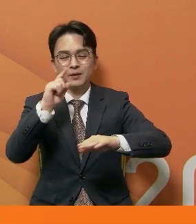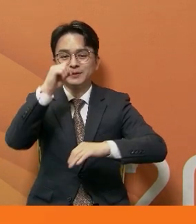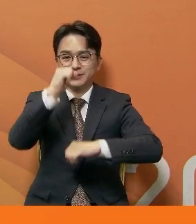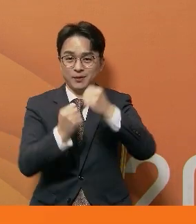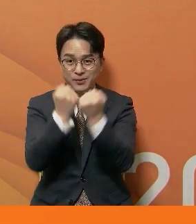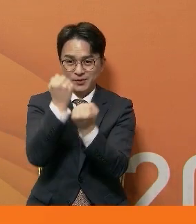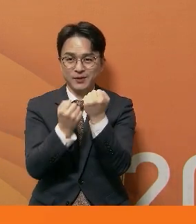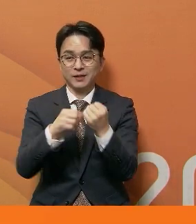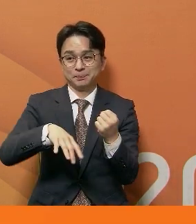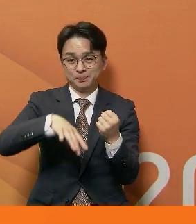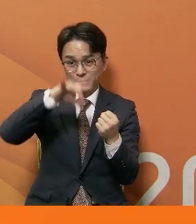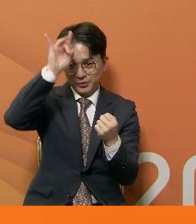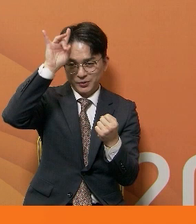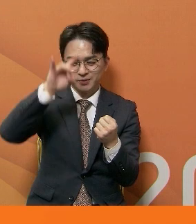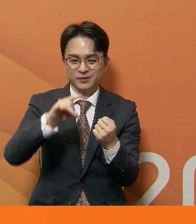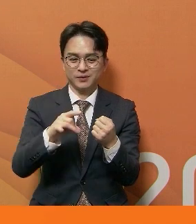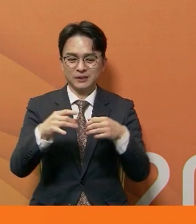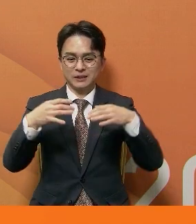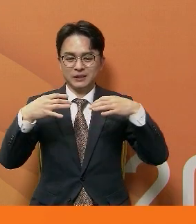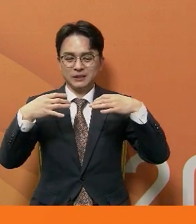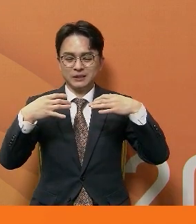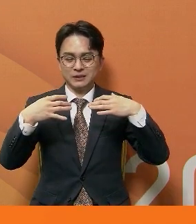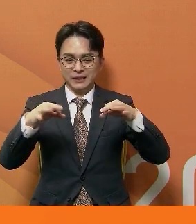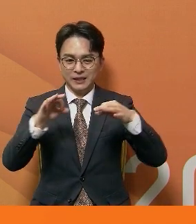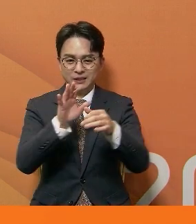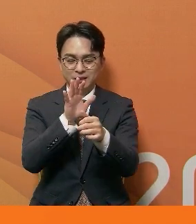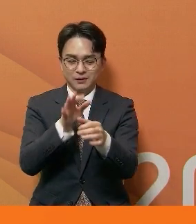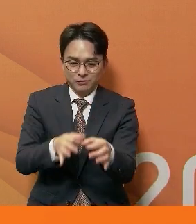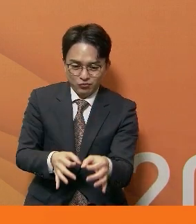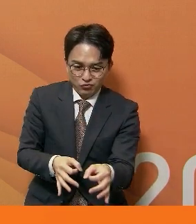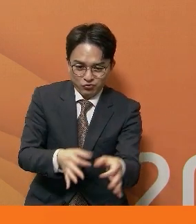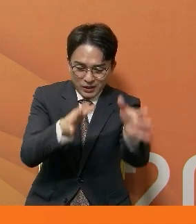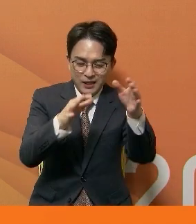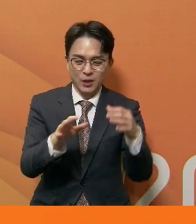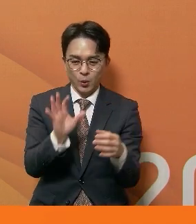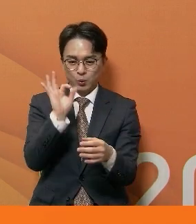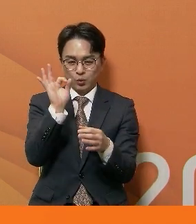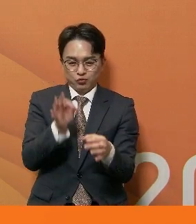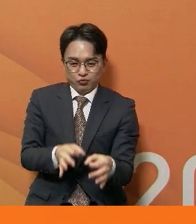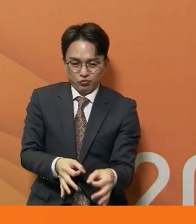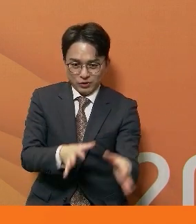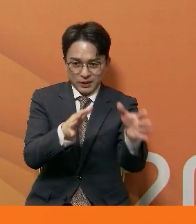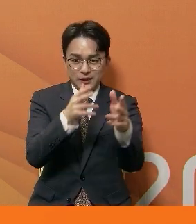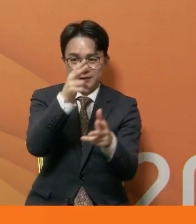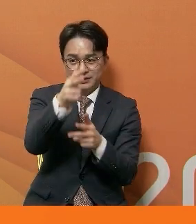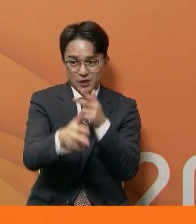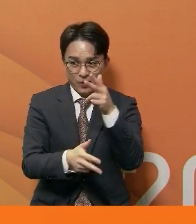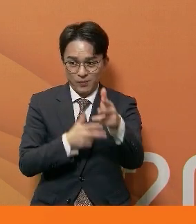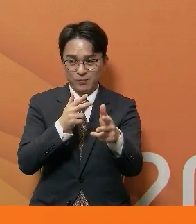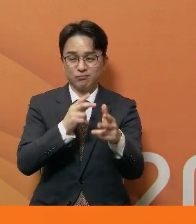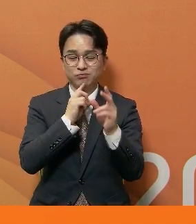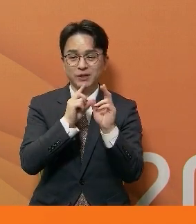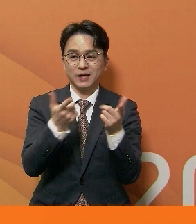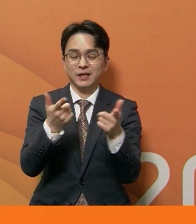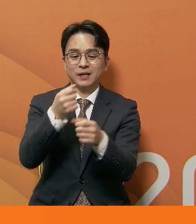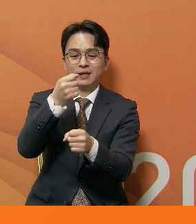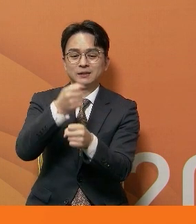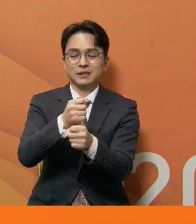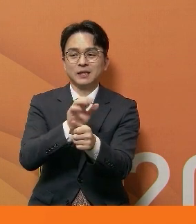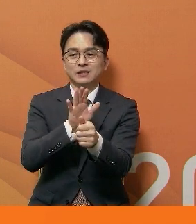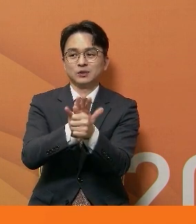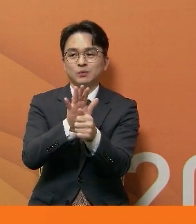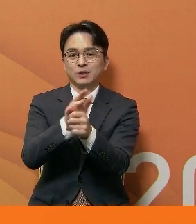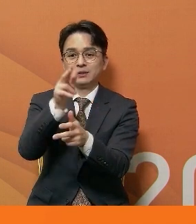참고로 컨텐츠 금융사업 외에도 그 제작지원 사업 참여를 준비하고 계신 분들과도 연관성이 있으니까요 좀